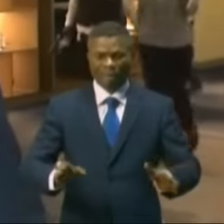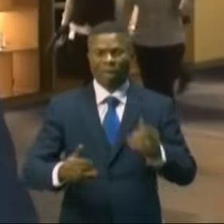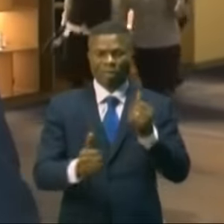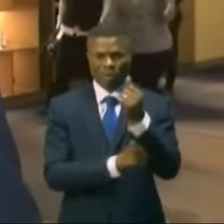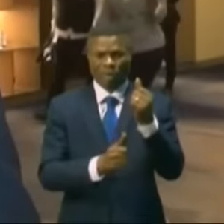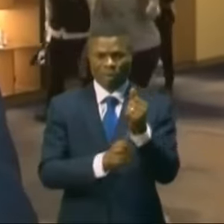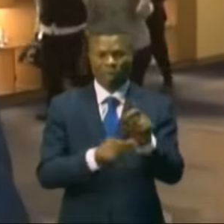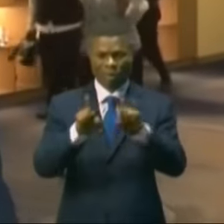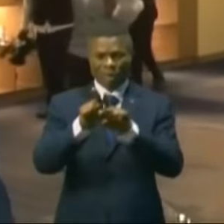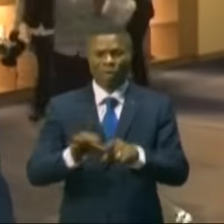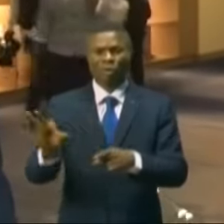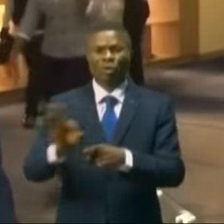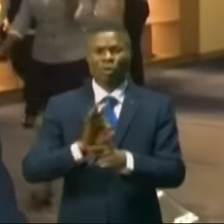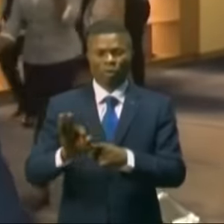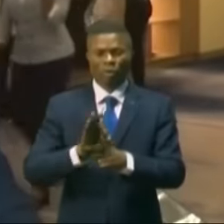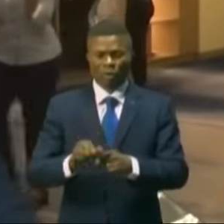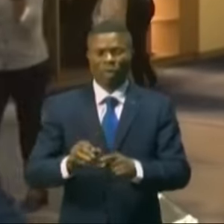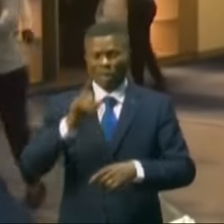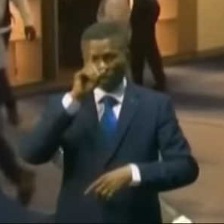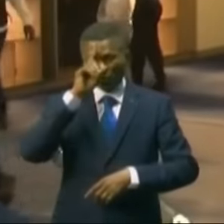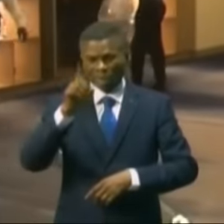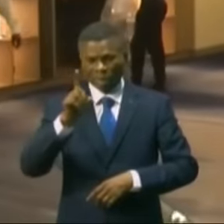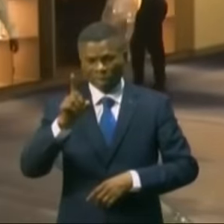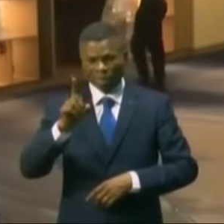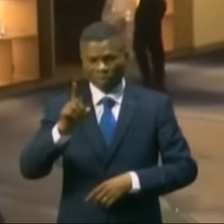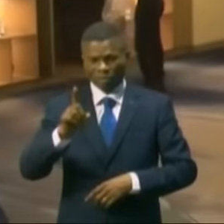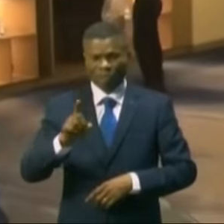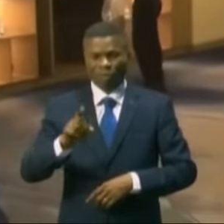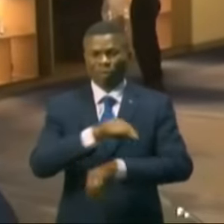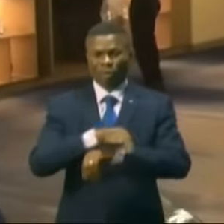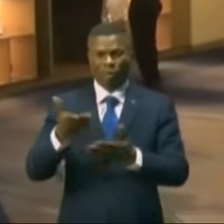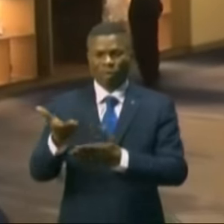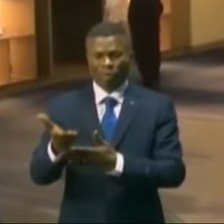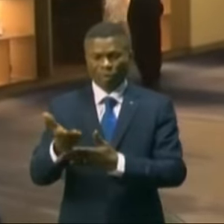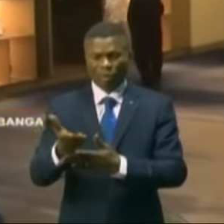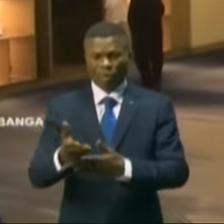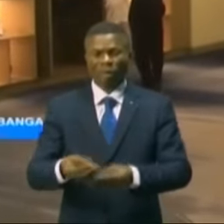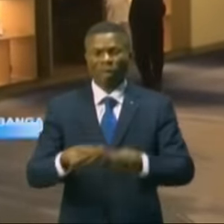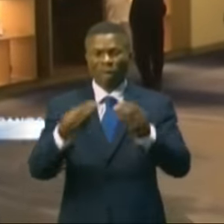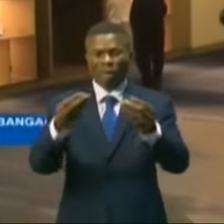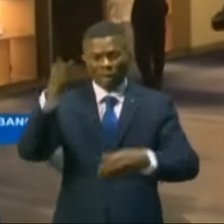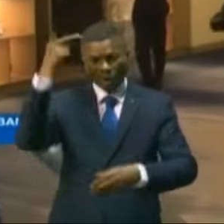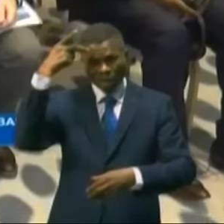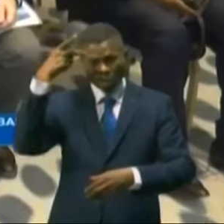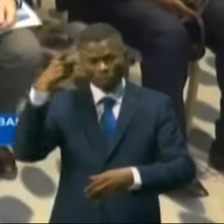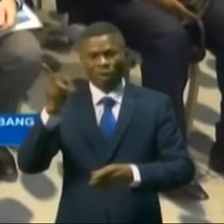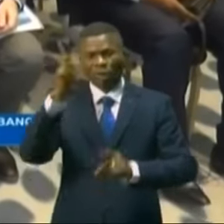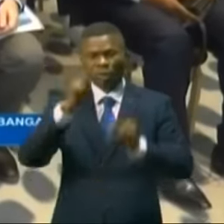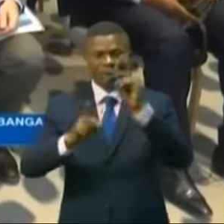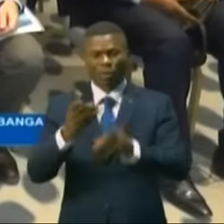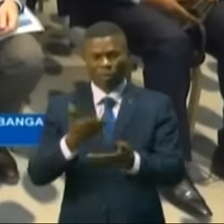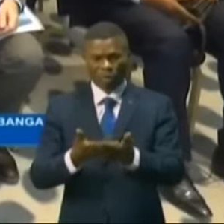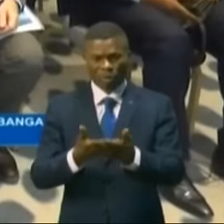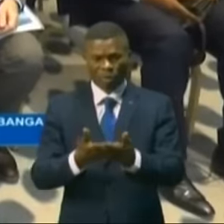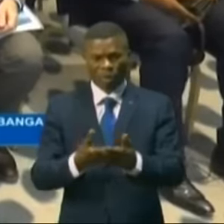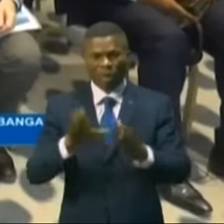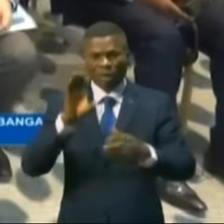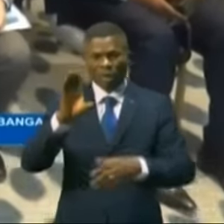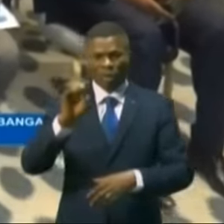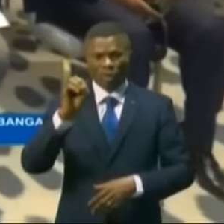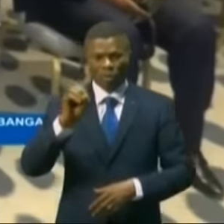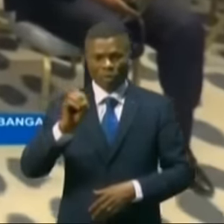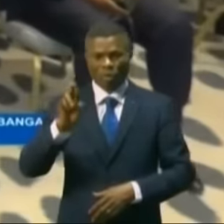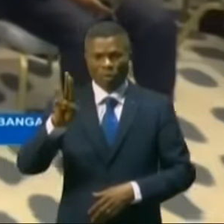la formation et les capacités de ces institutions-là à conduire les politiques publiques. contact avec le COREF